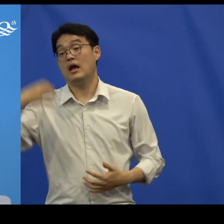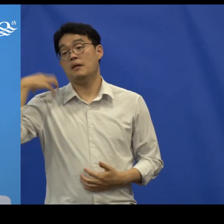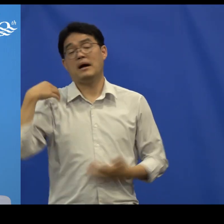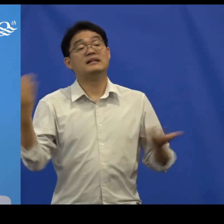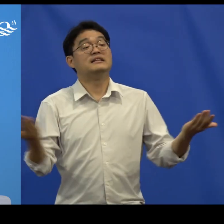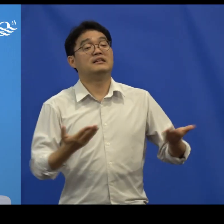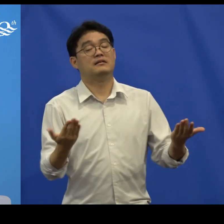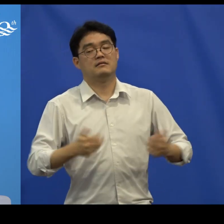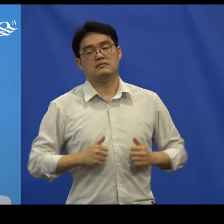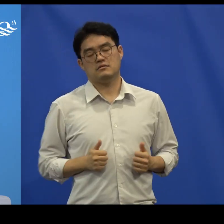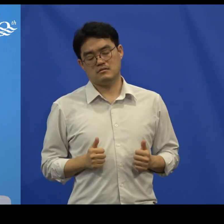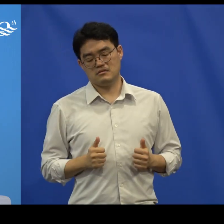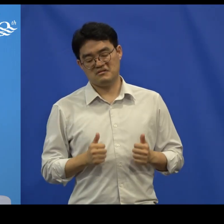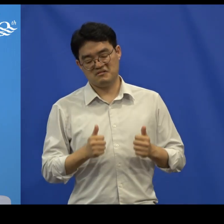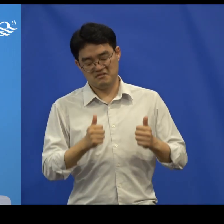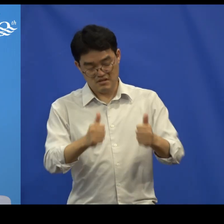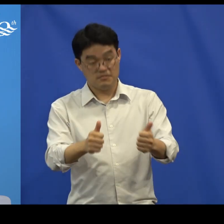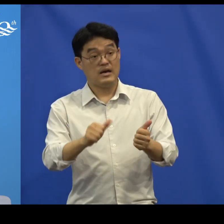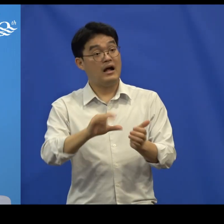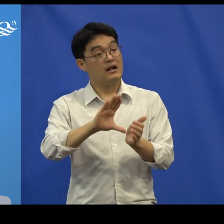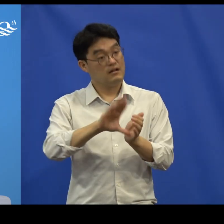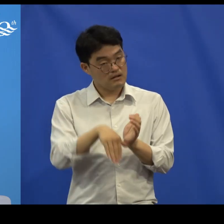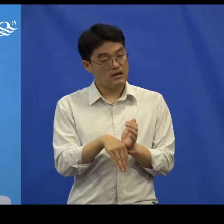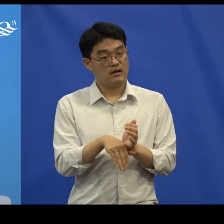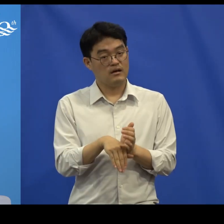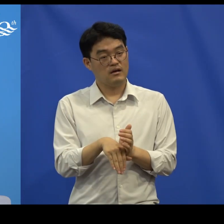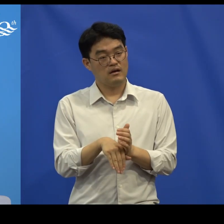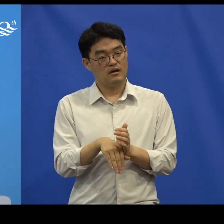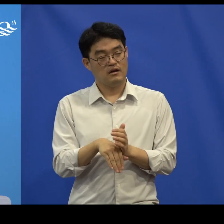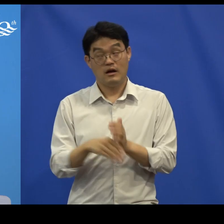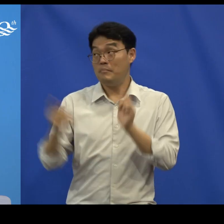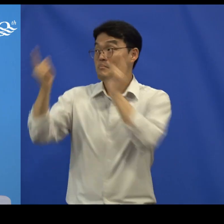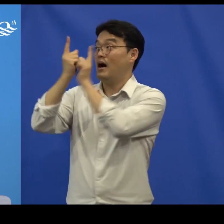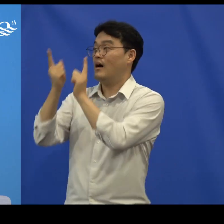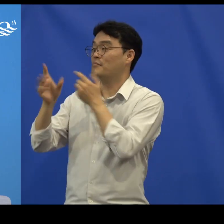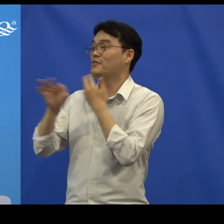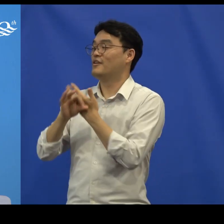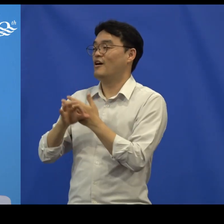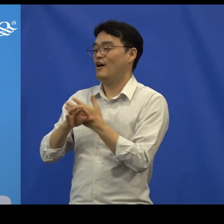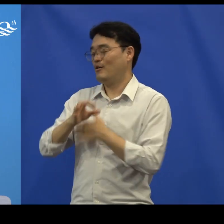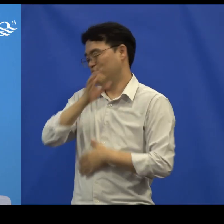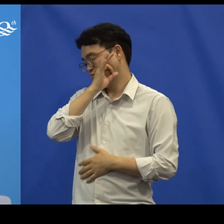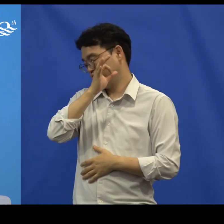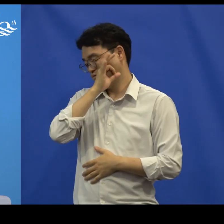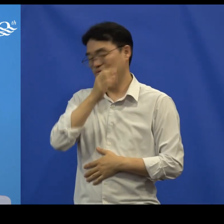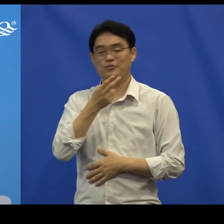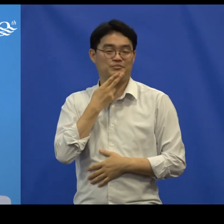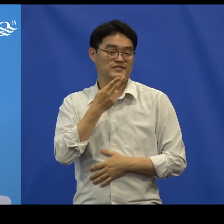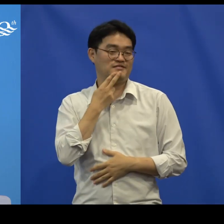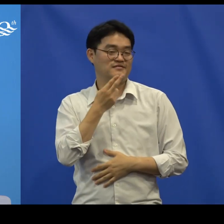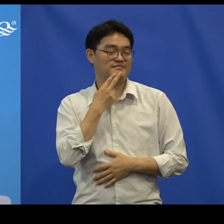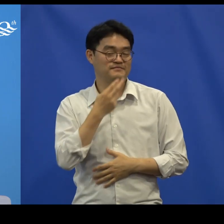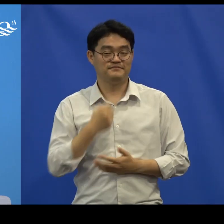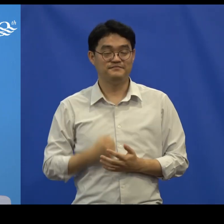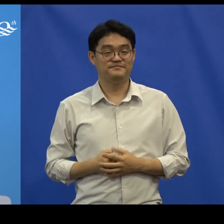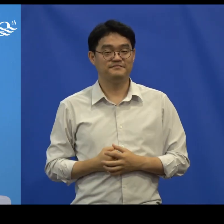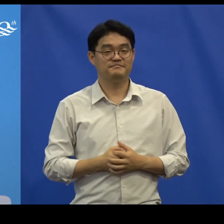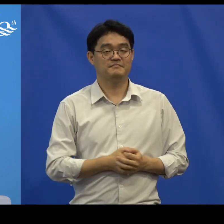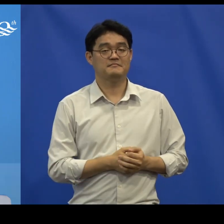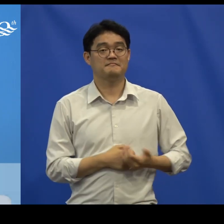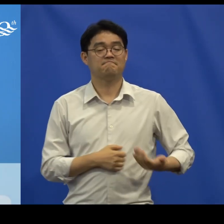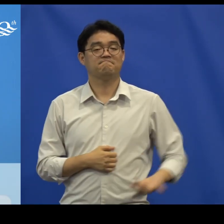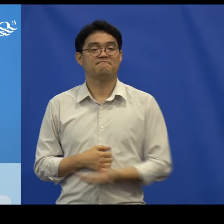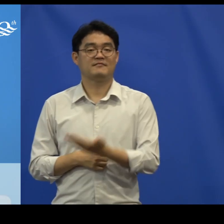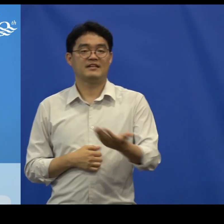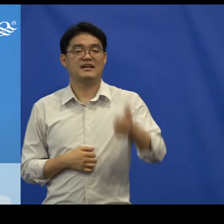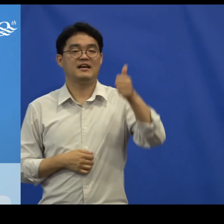없는 삶을 사는 거. 이것이 우리가 해야 될 일. 자, 우리가 평가를 받습니다. 하고 있는 거. 히브리서 9장 27절,